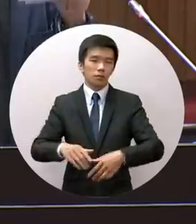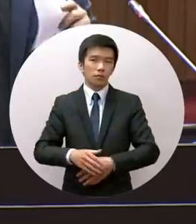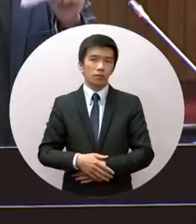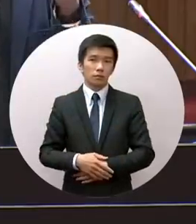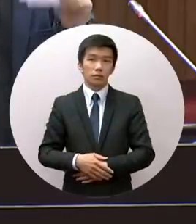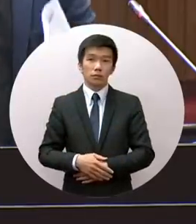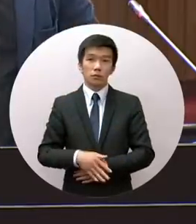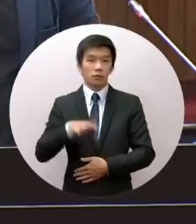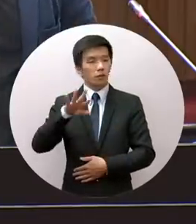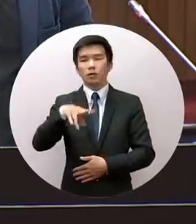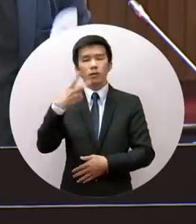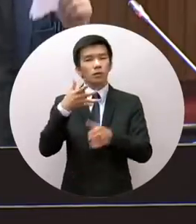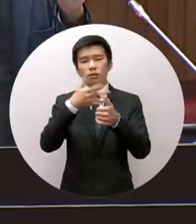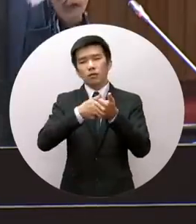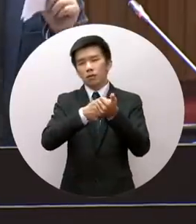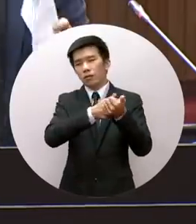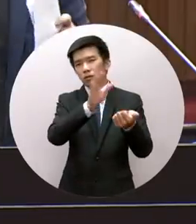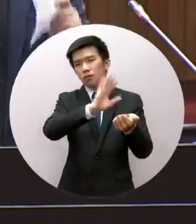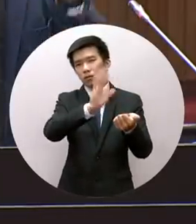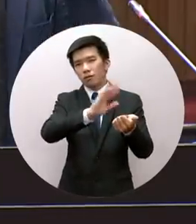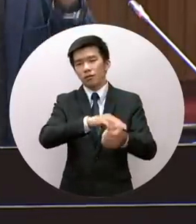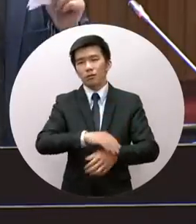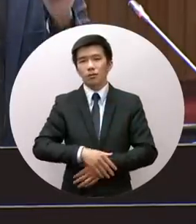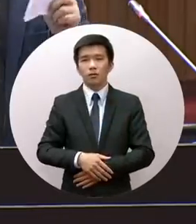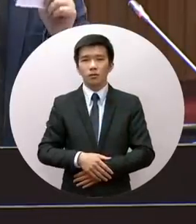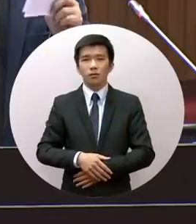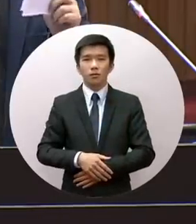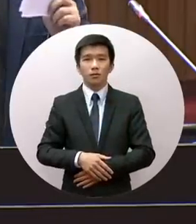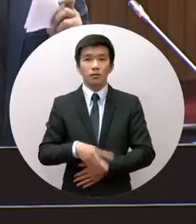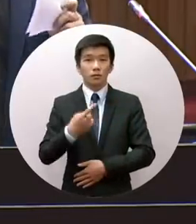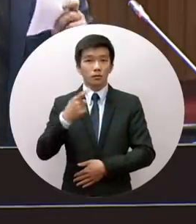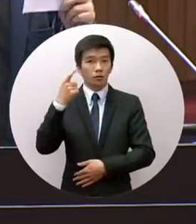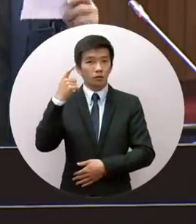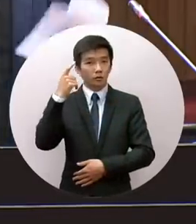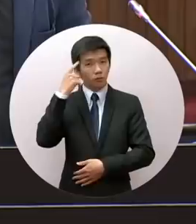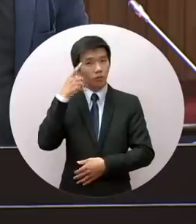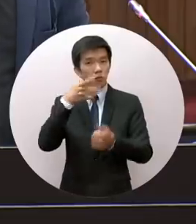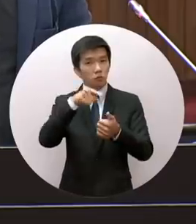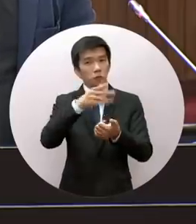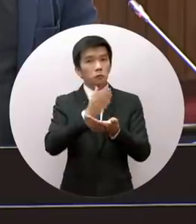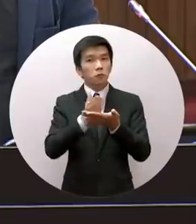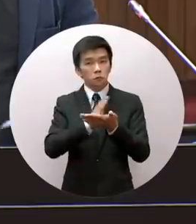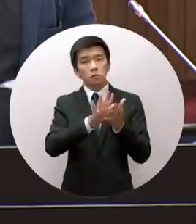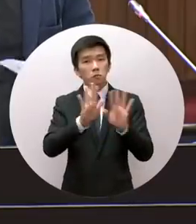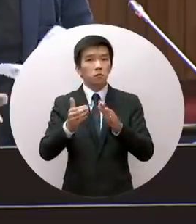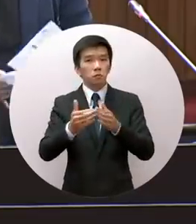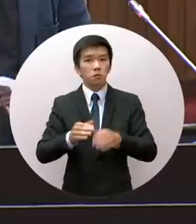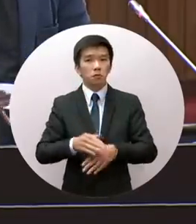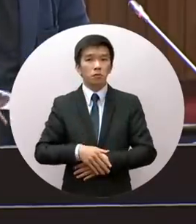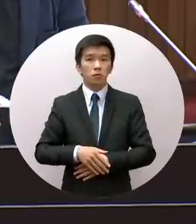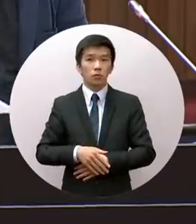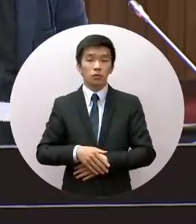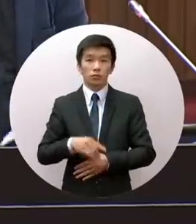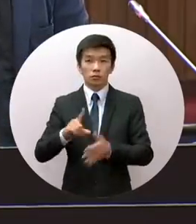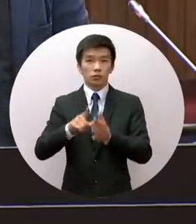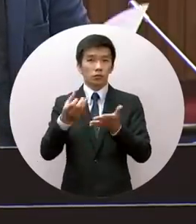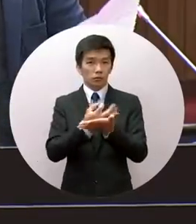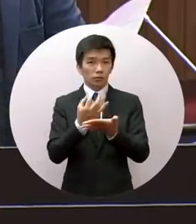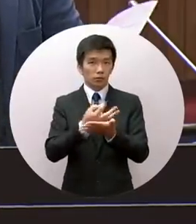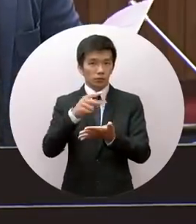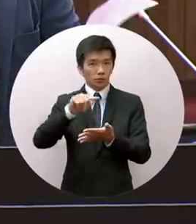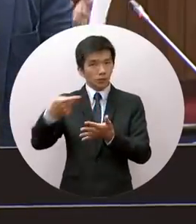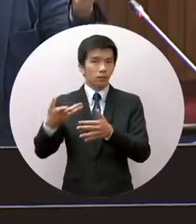况。好，这一题我就不跟你们继续追究。我要问的是说， 你再来讲 状况是怎么样？ 我们再讲，就以现在来讲。 时间有限，我要再问下一题